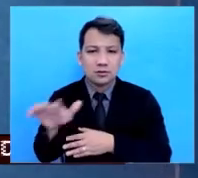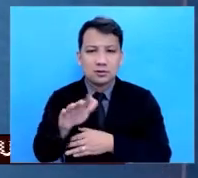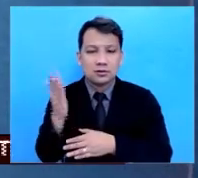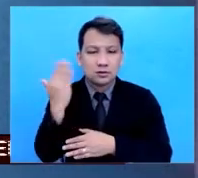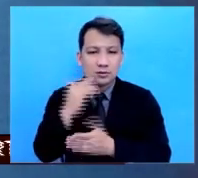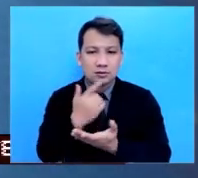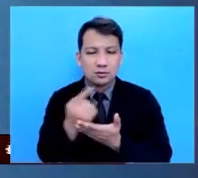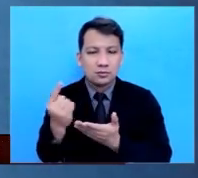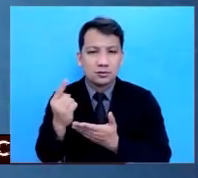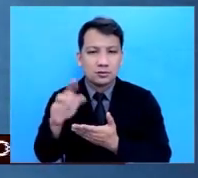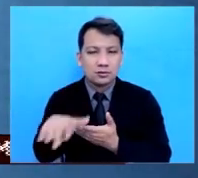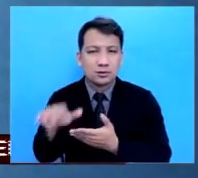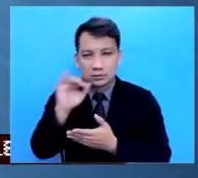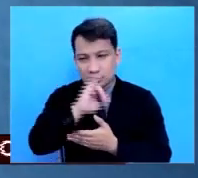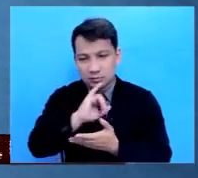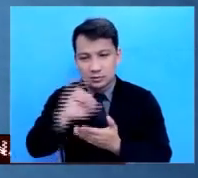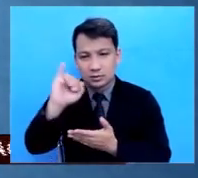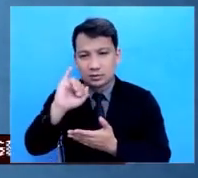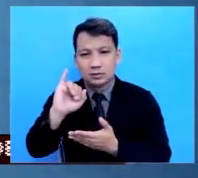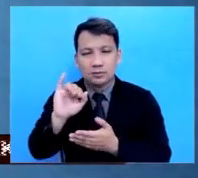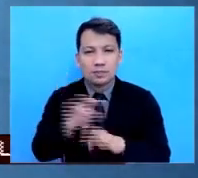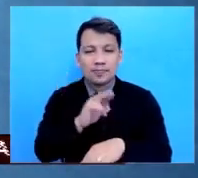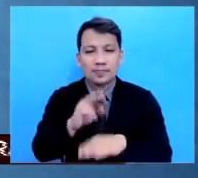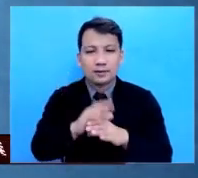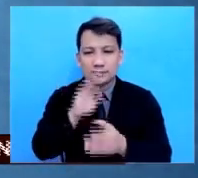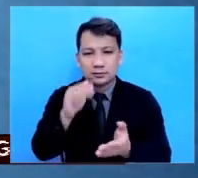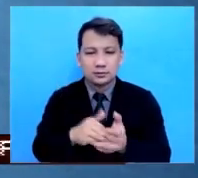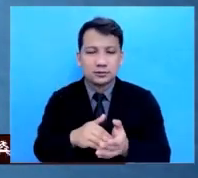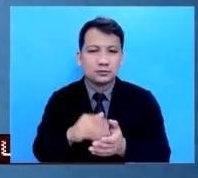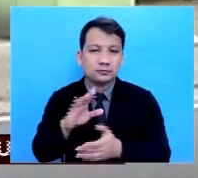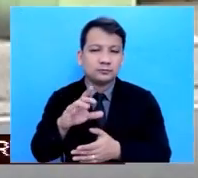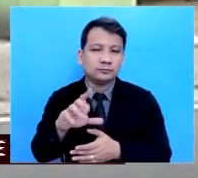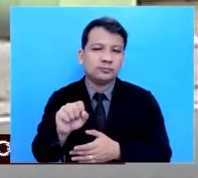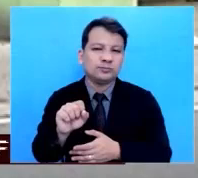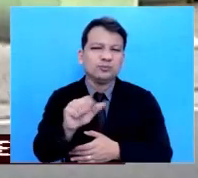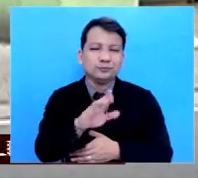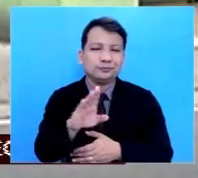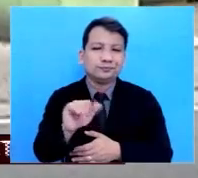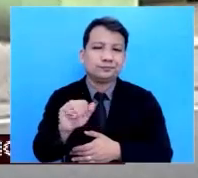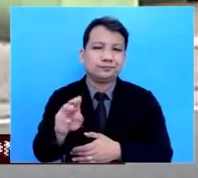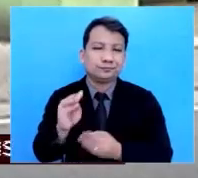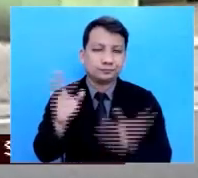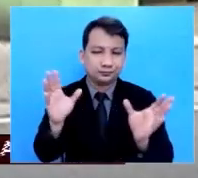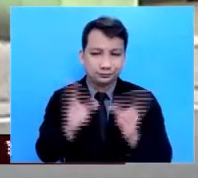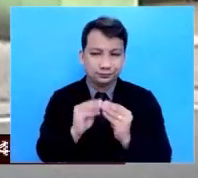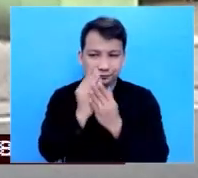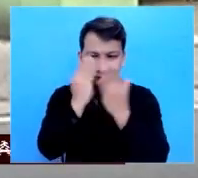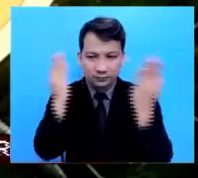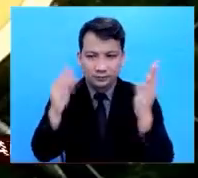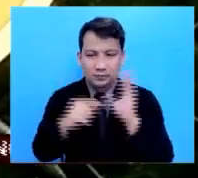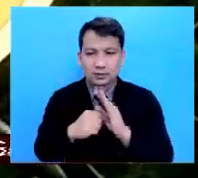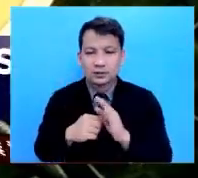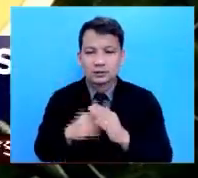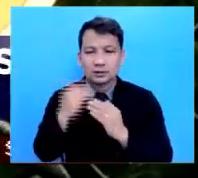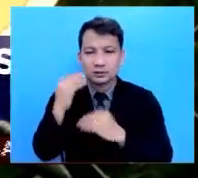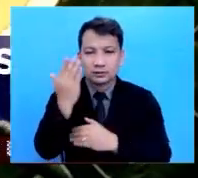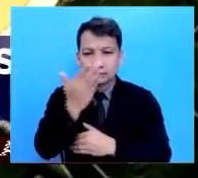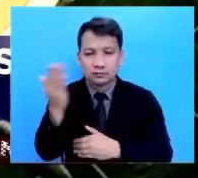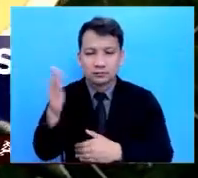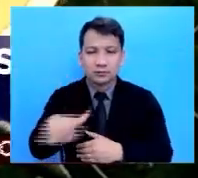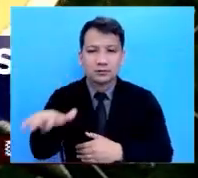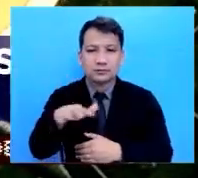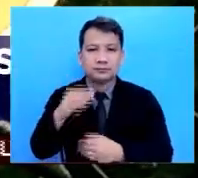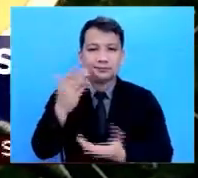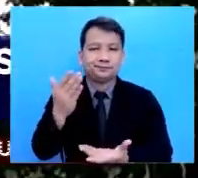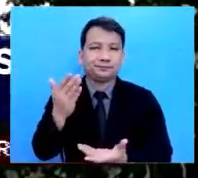linggo sa Ilocos Region, Central Luzon at Bangsamoro Autonomous Region. Sa kabila nito, nasa minimal risk pa rin ang buong bansa sa